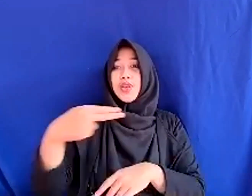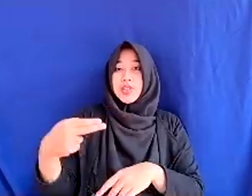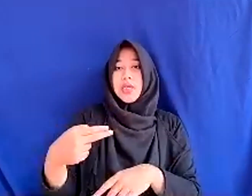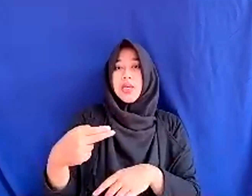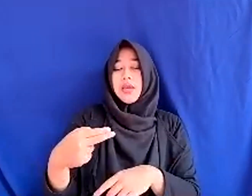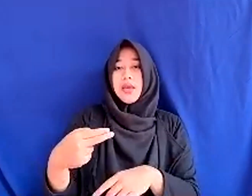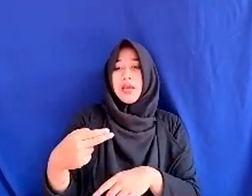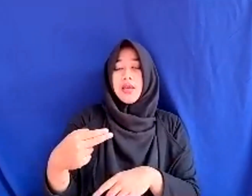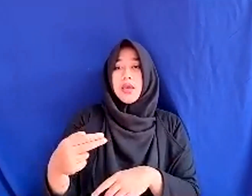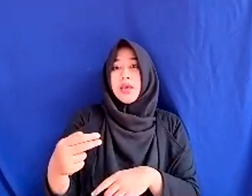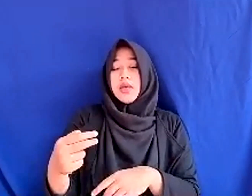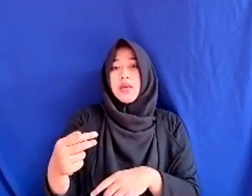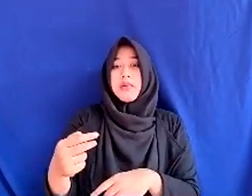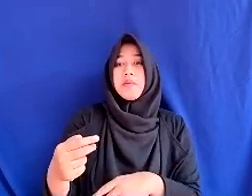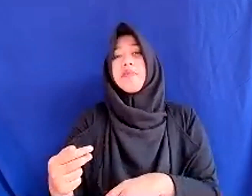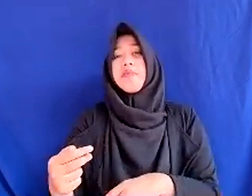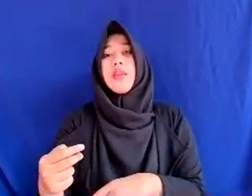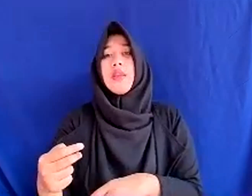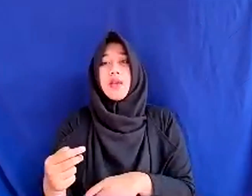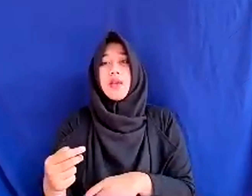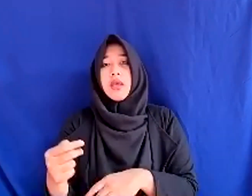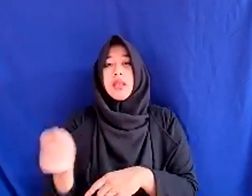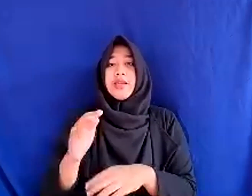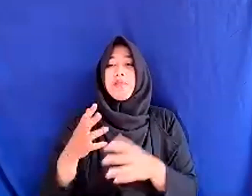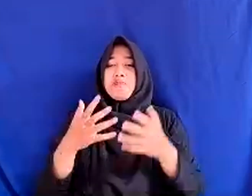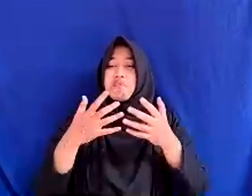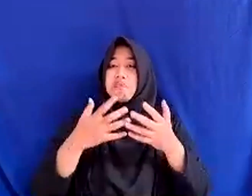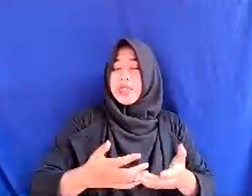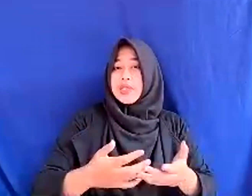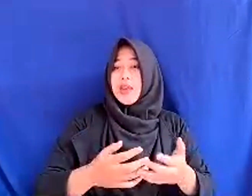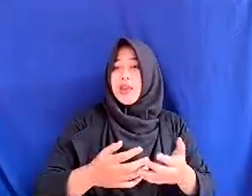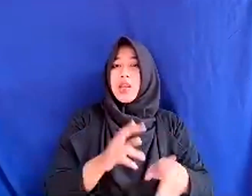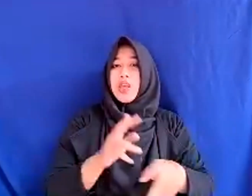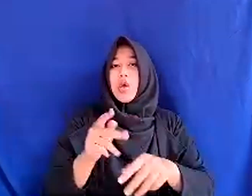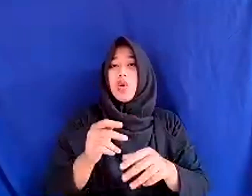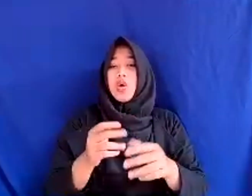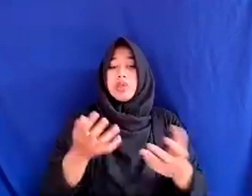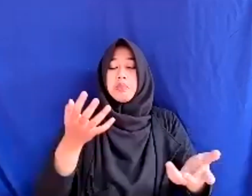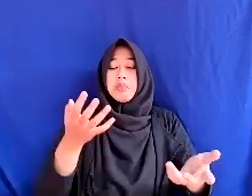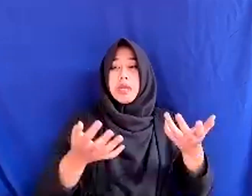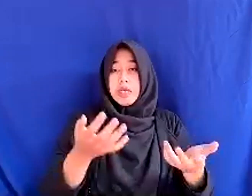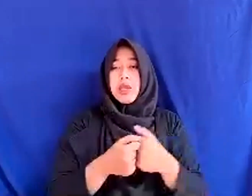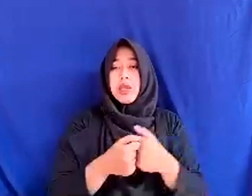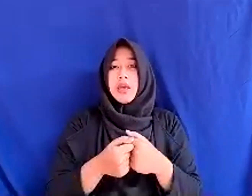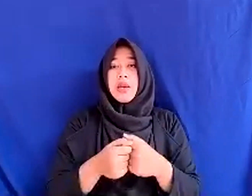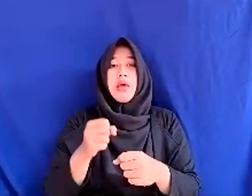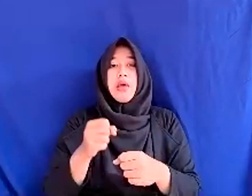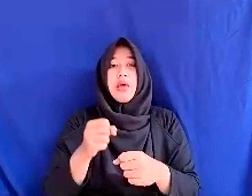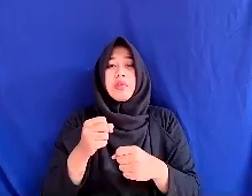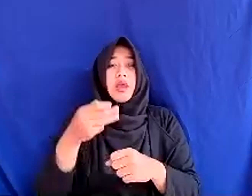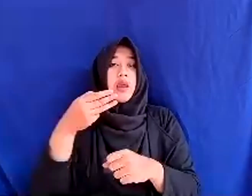tidak terlalu berat sekali kalau dibandingkan dengan efek-efek yang terjadi di negara maju seperti itu. Nah,